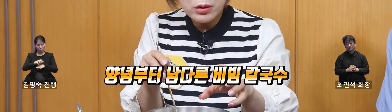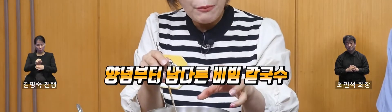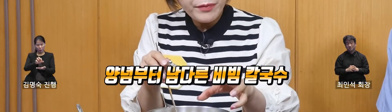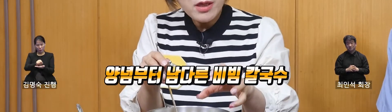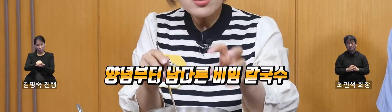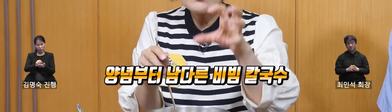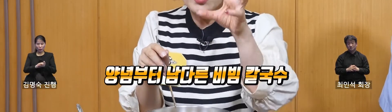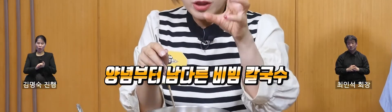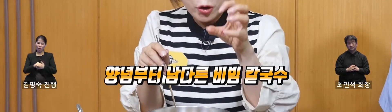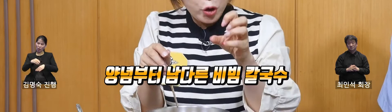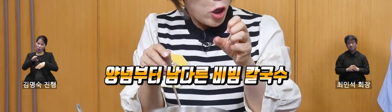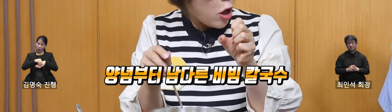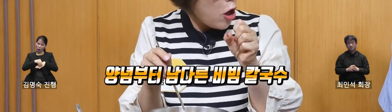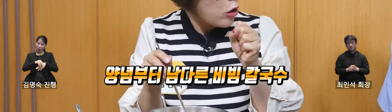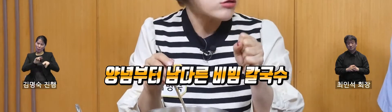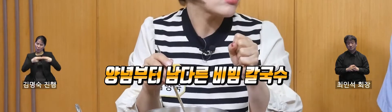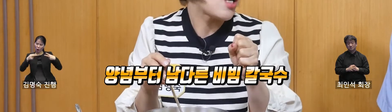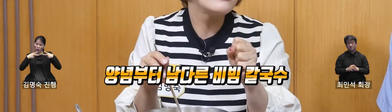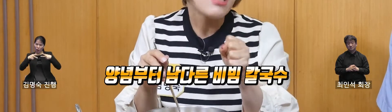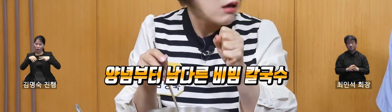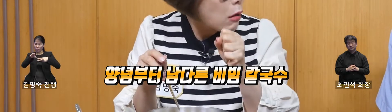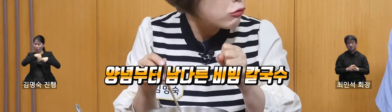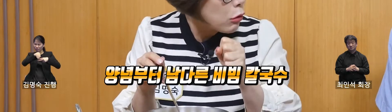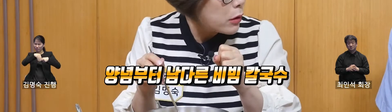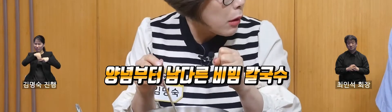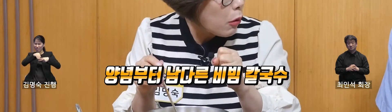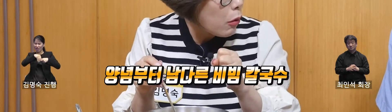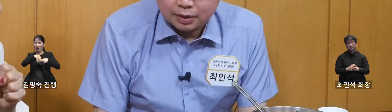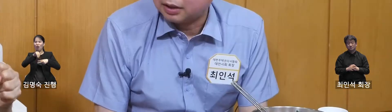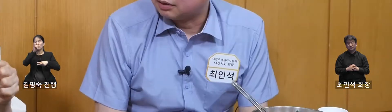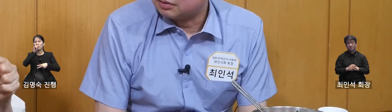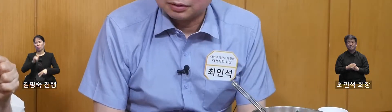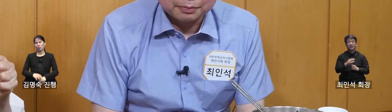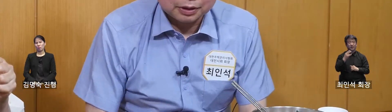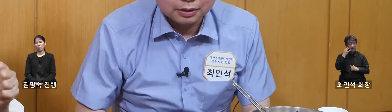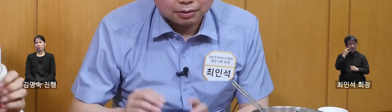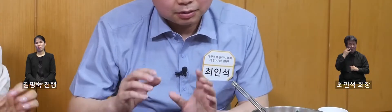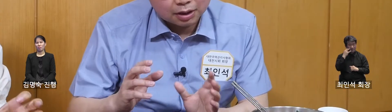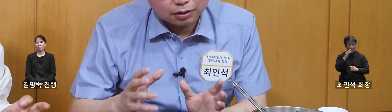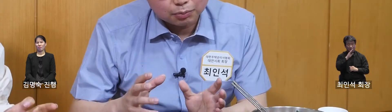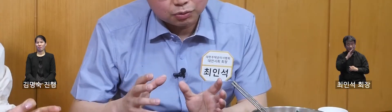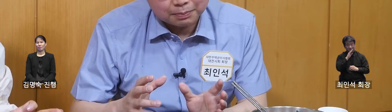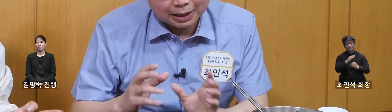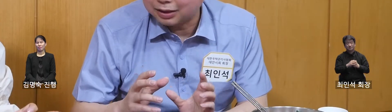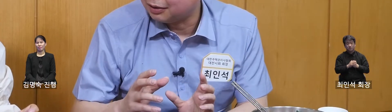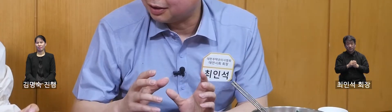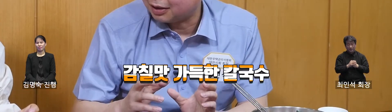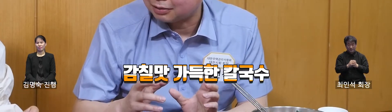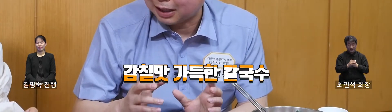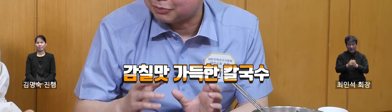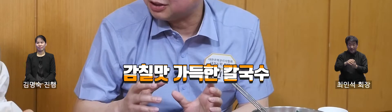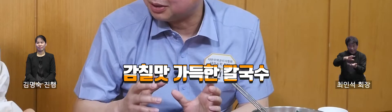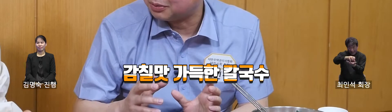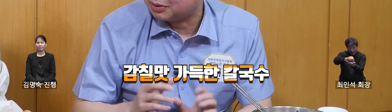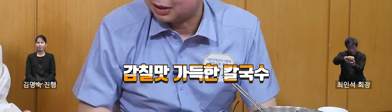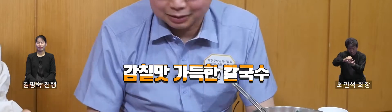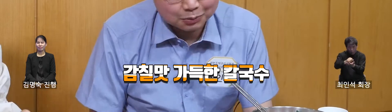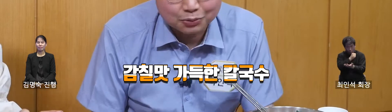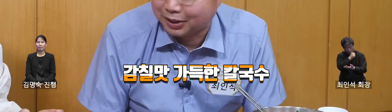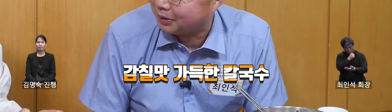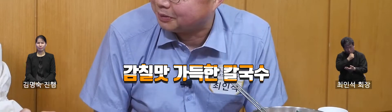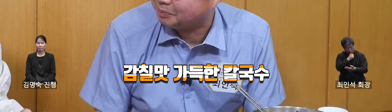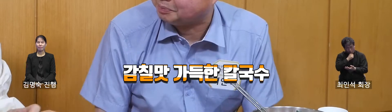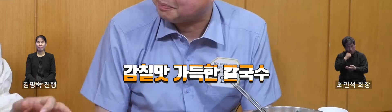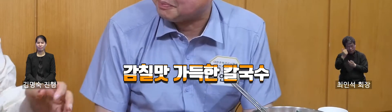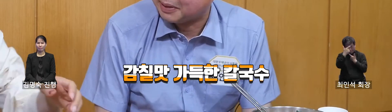면에 어떻게 양념이 이렇게 쫙 잘 달라붙어 있네요. 네, 그렇습니다. 이게 양념도 맛있는 게 아주 감칠라고 아주